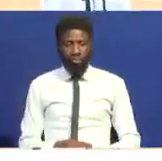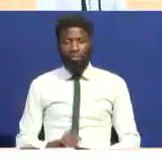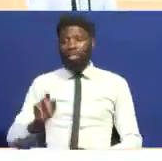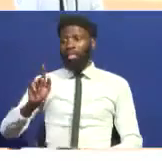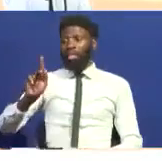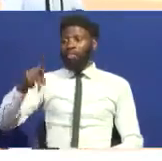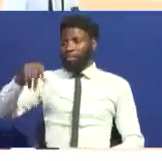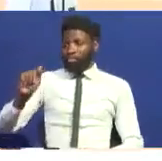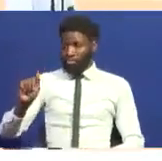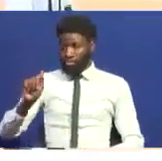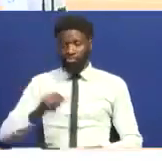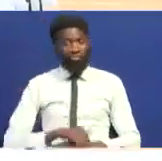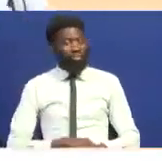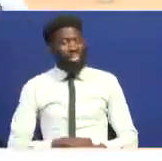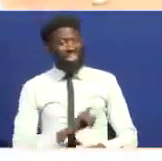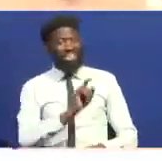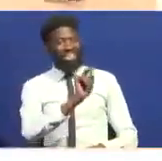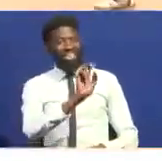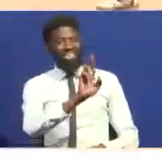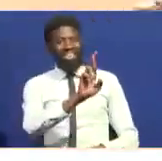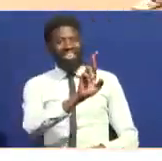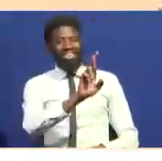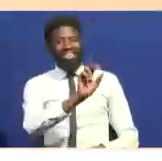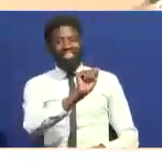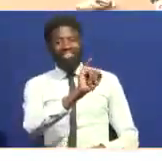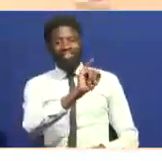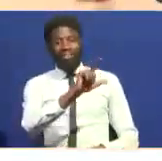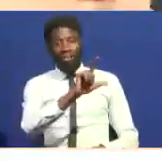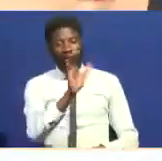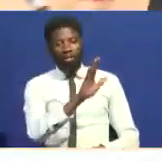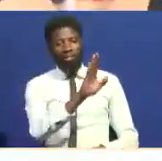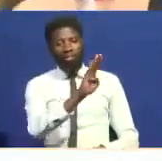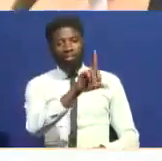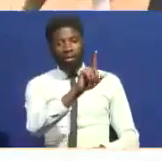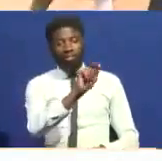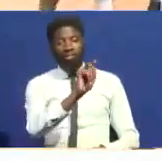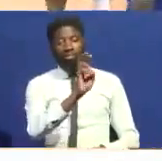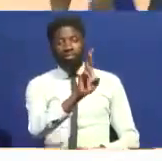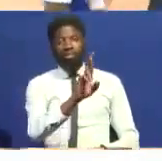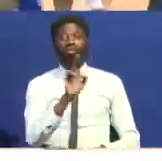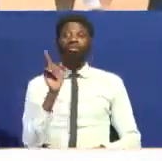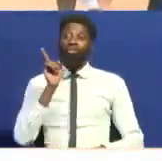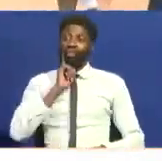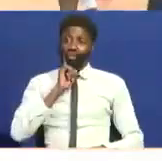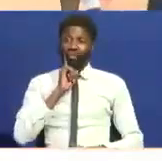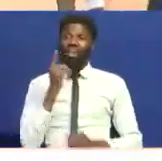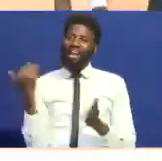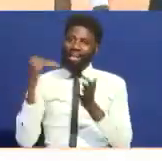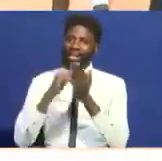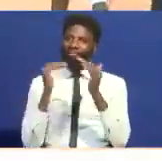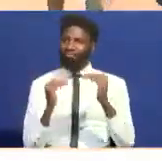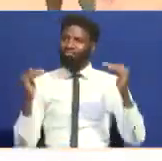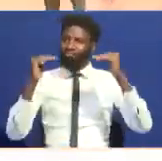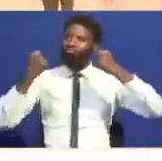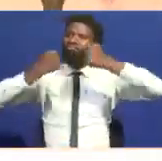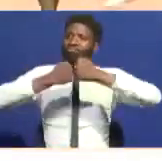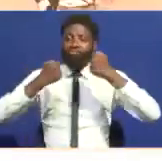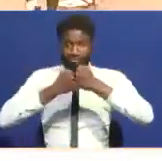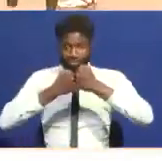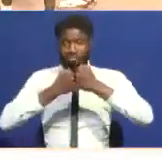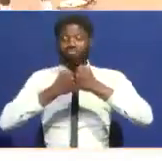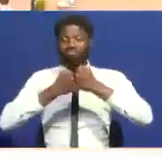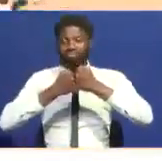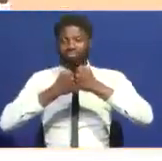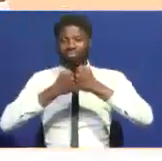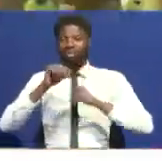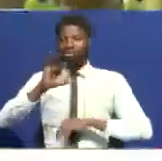KPA na Trailblazers itakutana kesho katika mechi ya tatu ya msururu huo wa mechi tatu kuamua timu itakayofuzu kwenye nusu finali